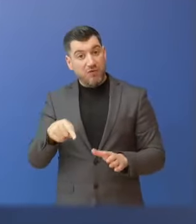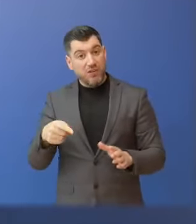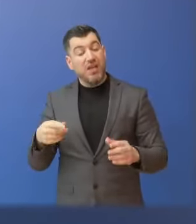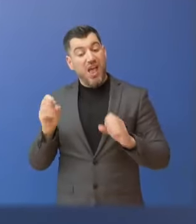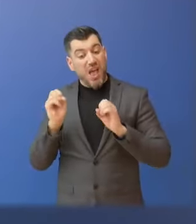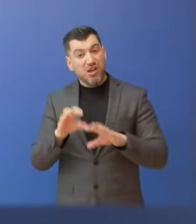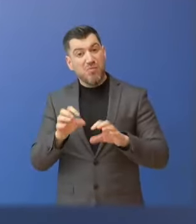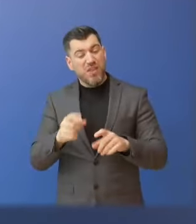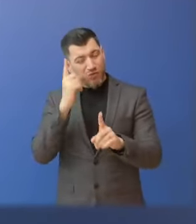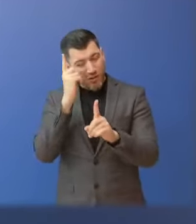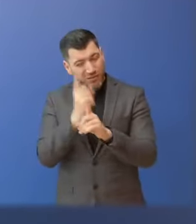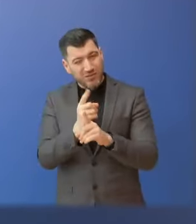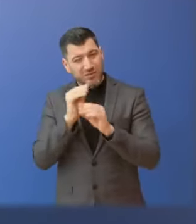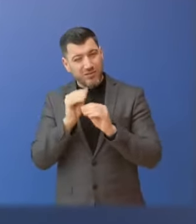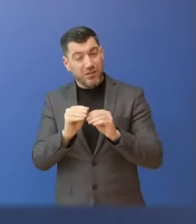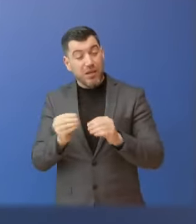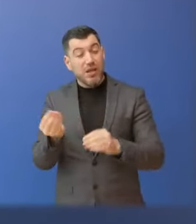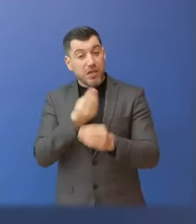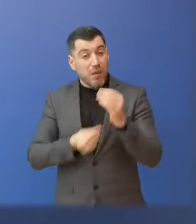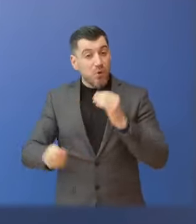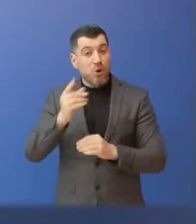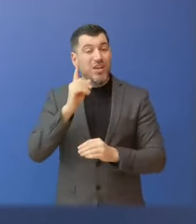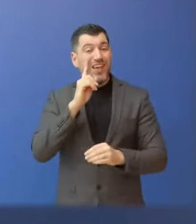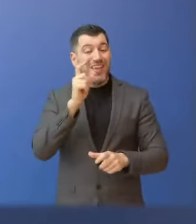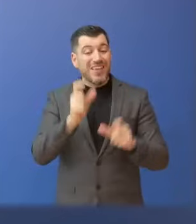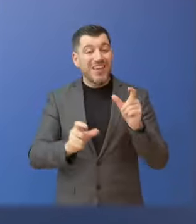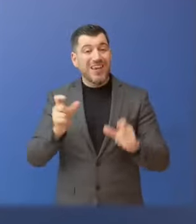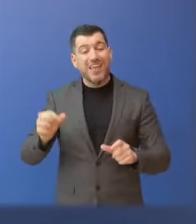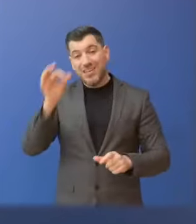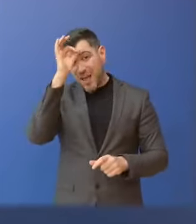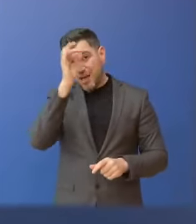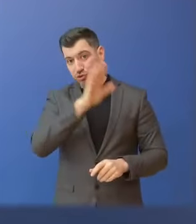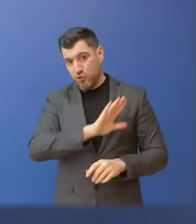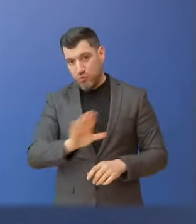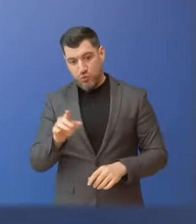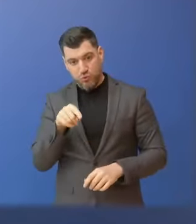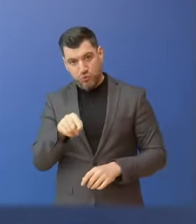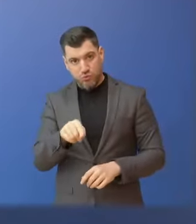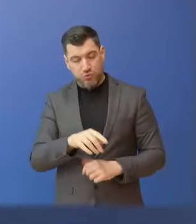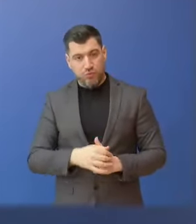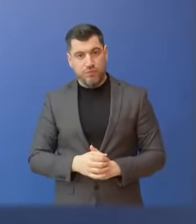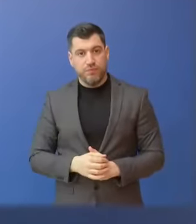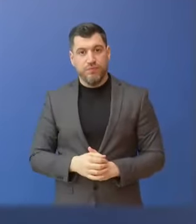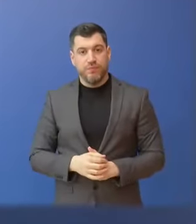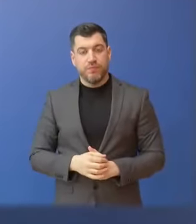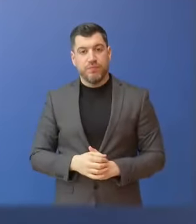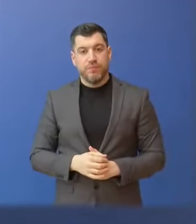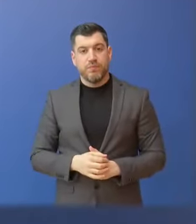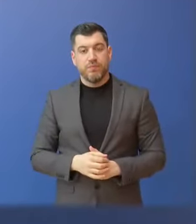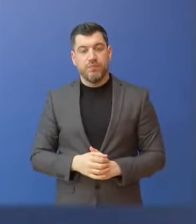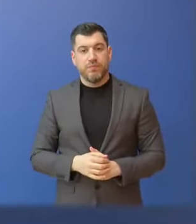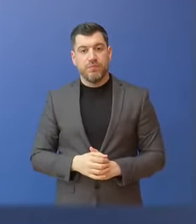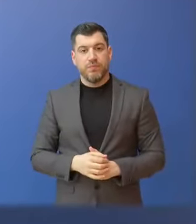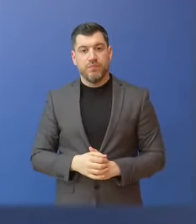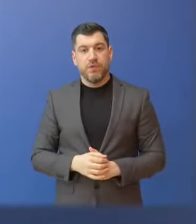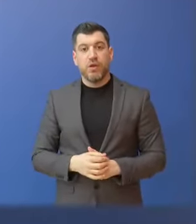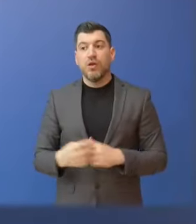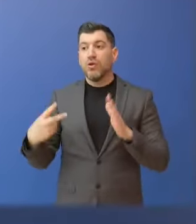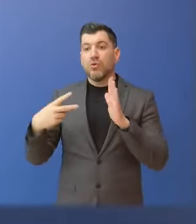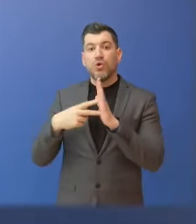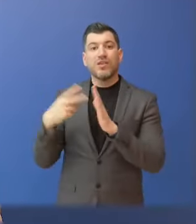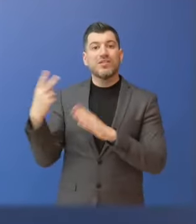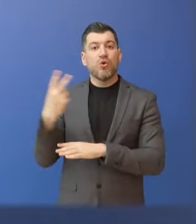αστυνομικούς και κυρίως γυναίκες αστυνομικούς που βρίσκονται σε αυτά τα τμήματα γιατί είναι ένα σημαντικό κομμάτι της παραβατικότητας το 2022 η